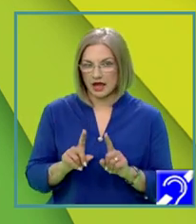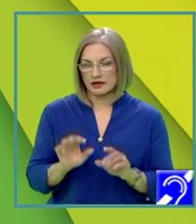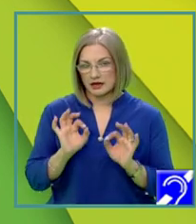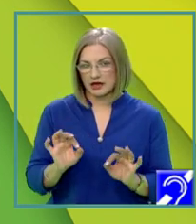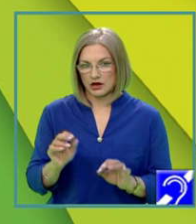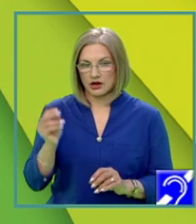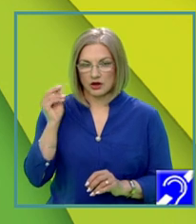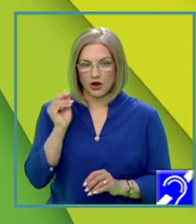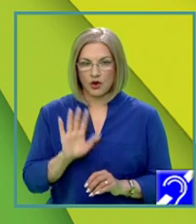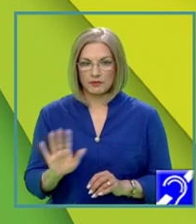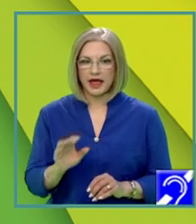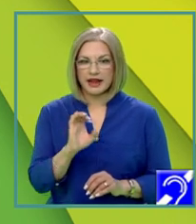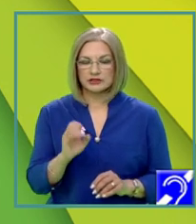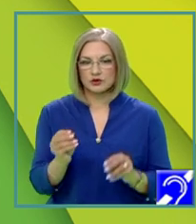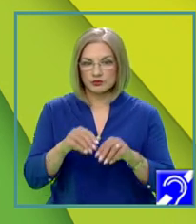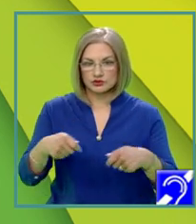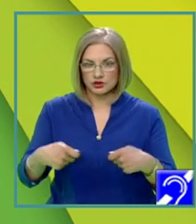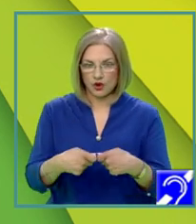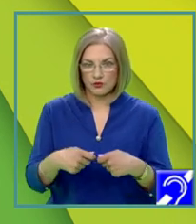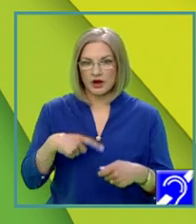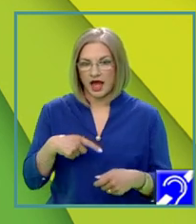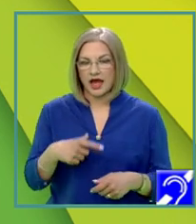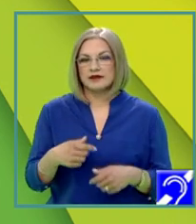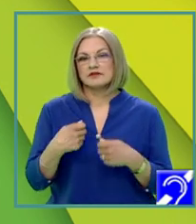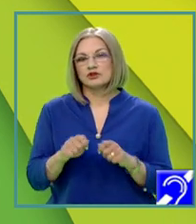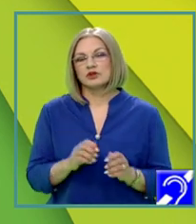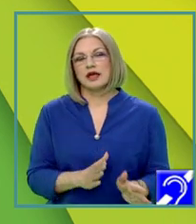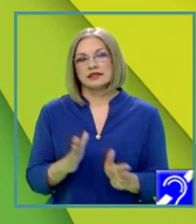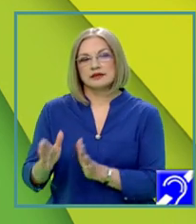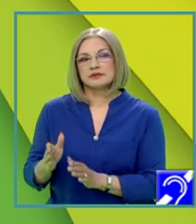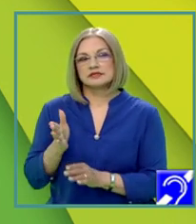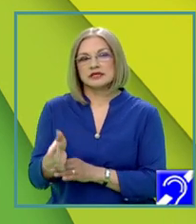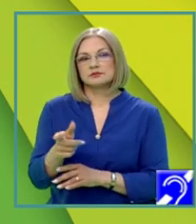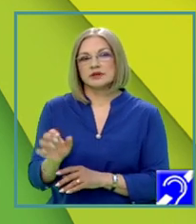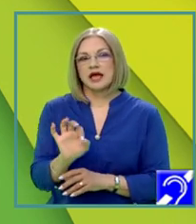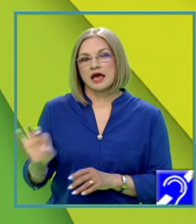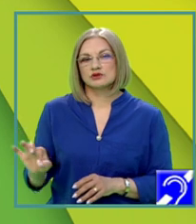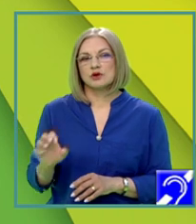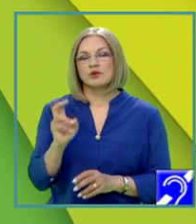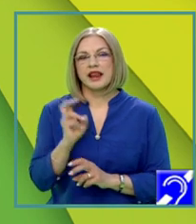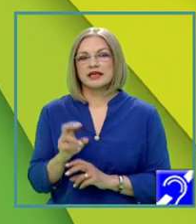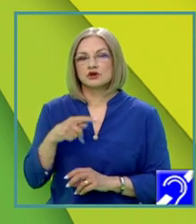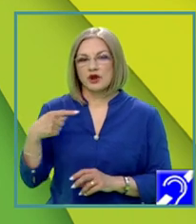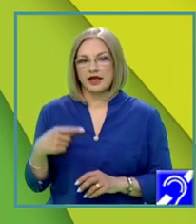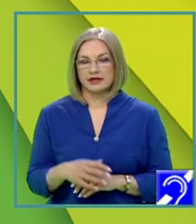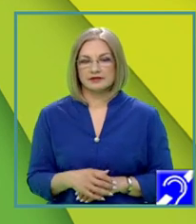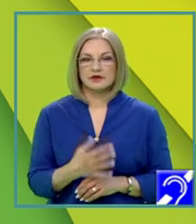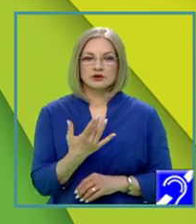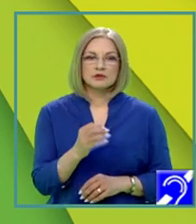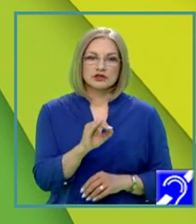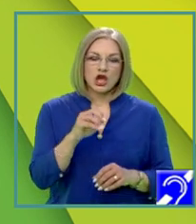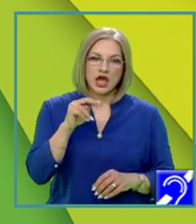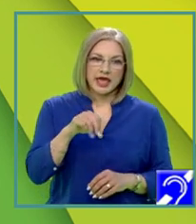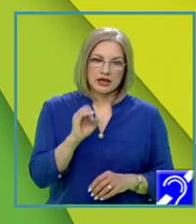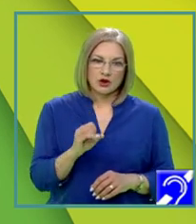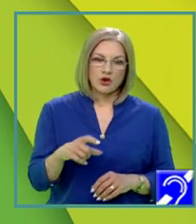convențional electronii puși în comun a fi total deplasat spre atomul mai electronegativ numărul de oxidare se exprimă prin